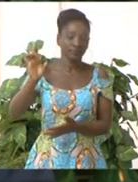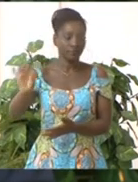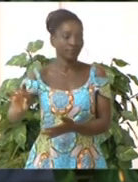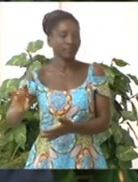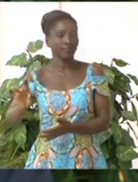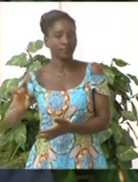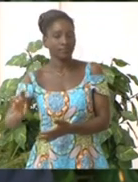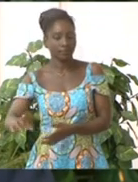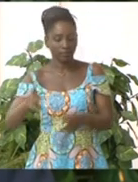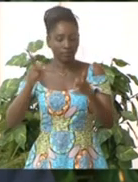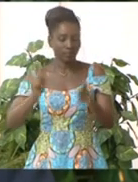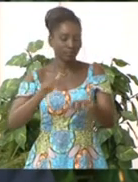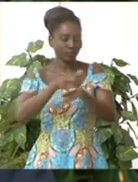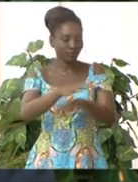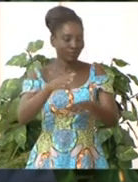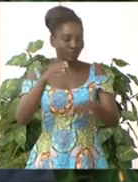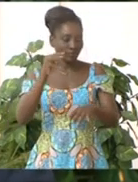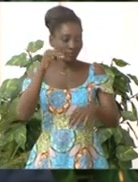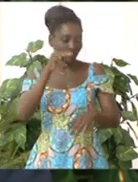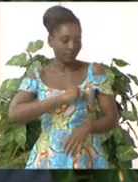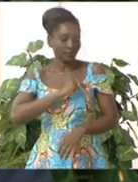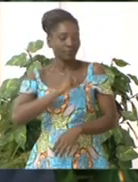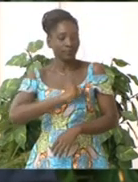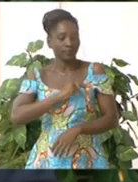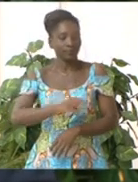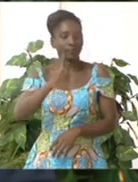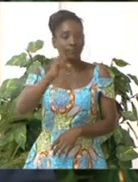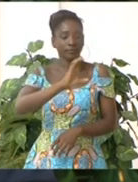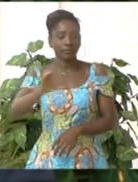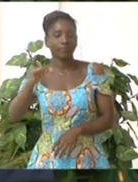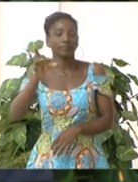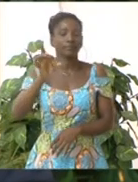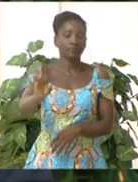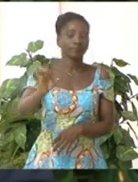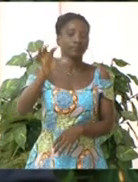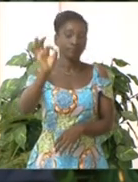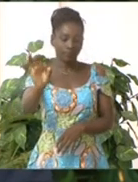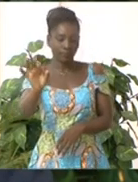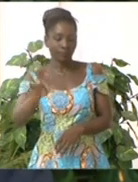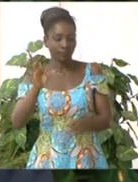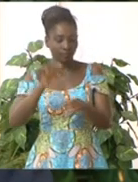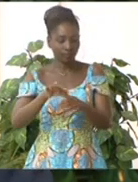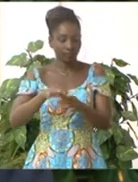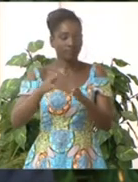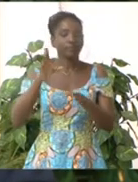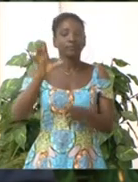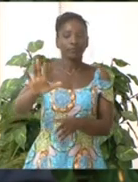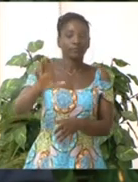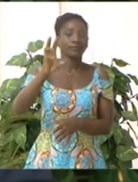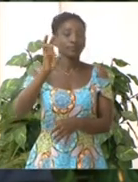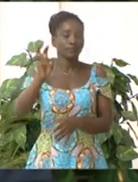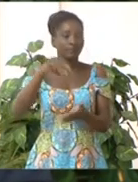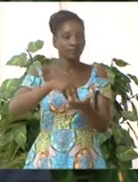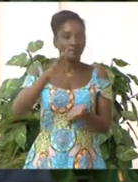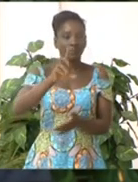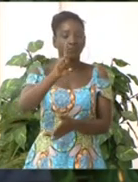189 votants c'est quand 6183 taux